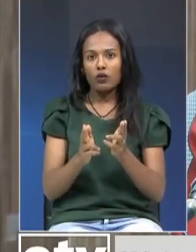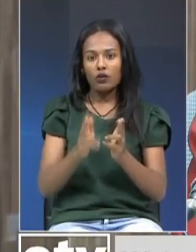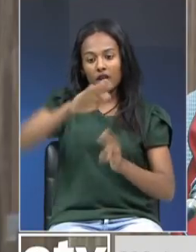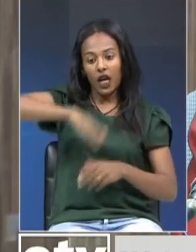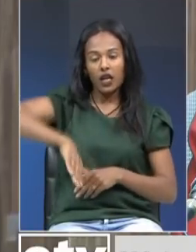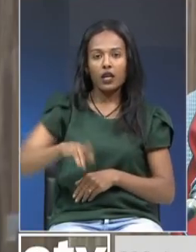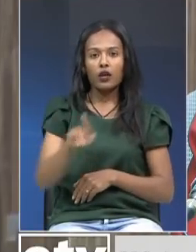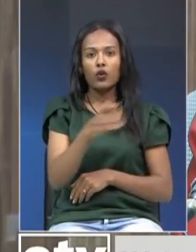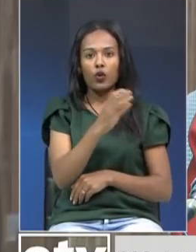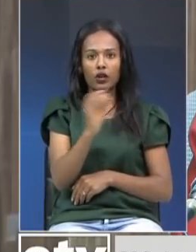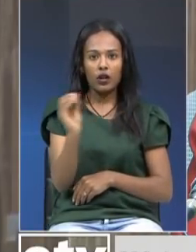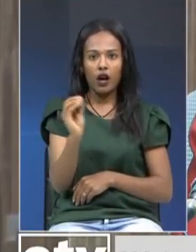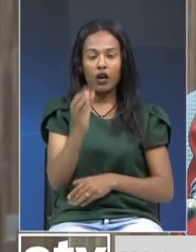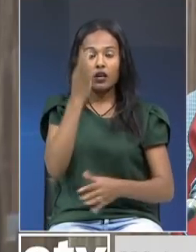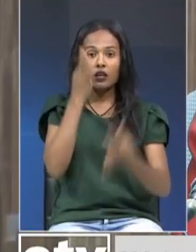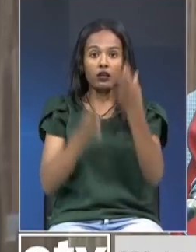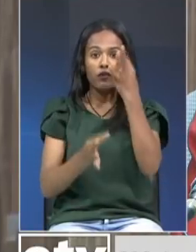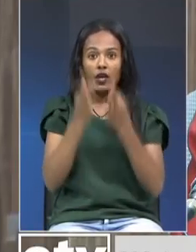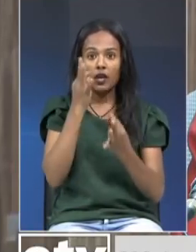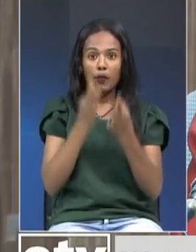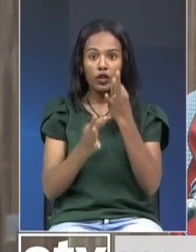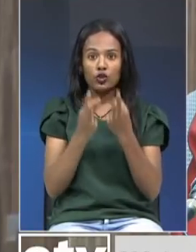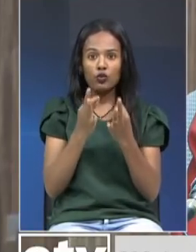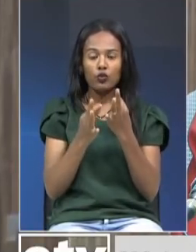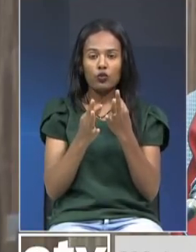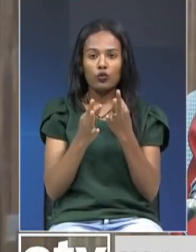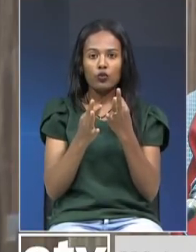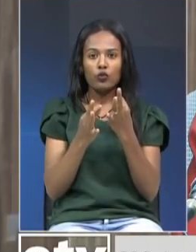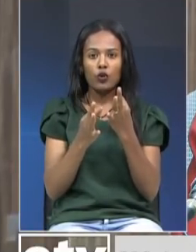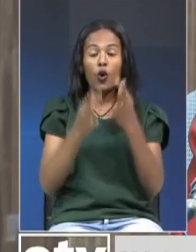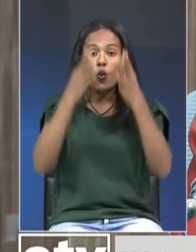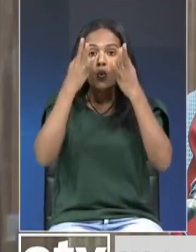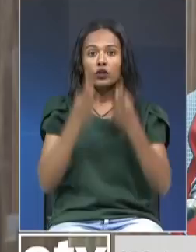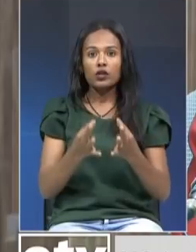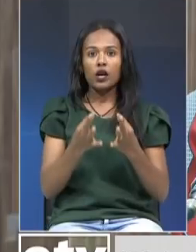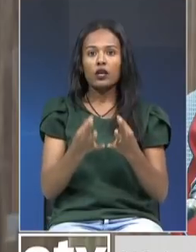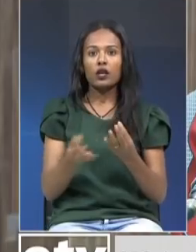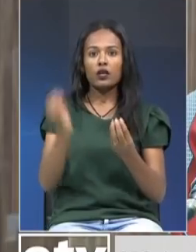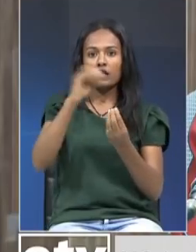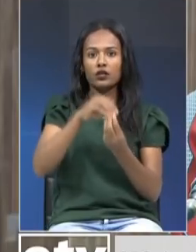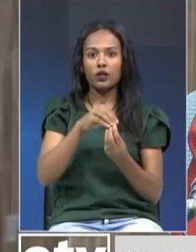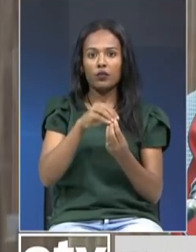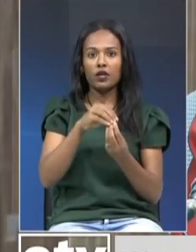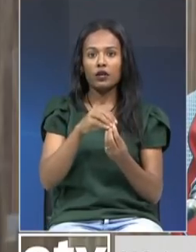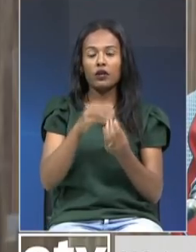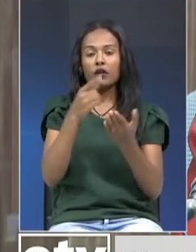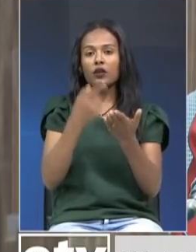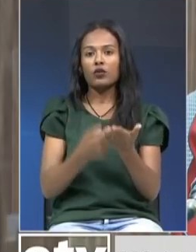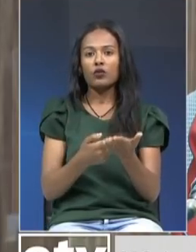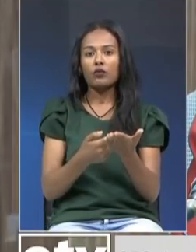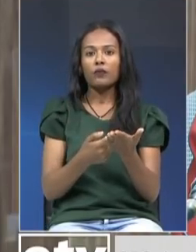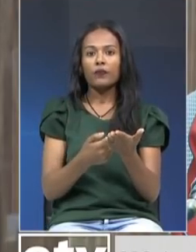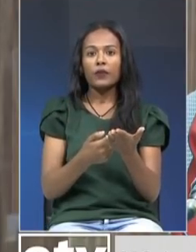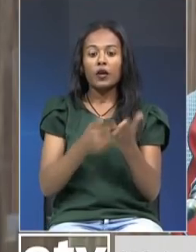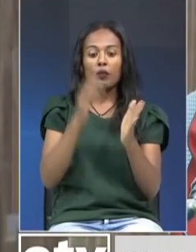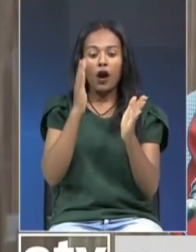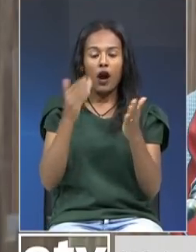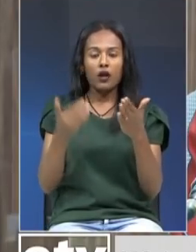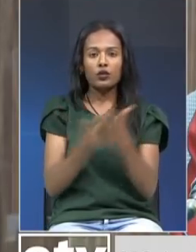ይሆንና የተፈረደባቸውም ውሳኔ እንዲጨርሱ ነው የሚደረገው። እንዲሁም ደግሞ በአዲሱ